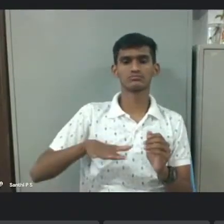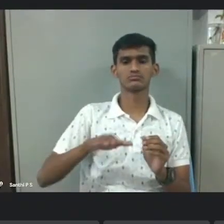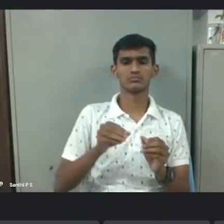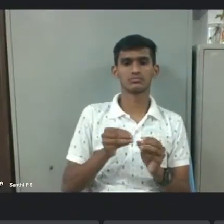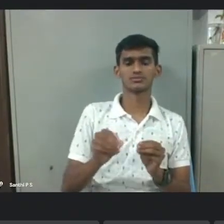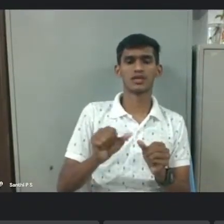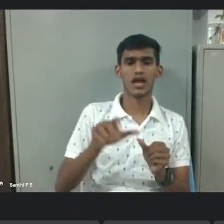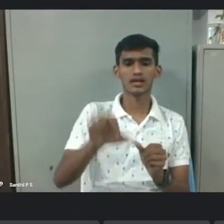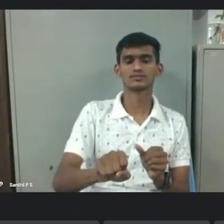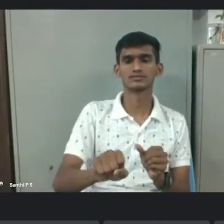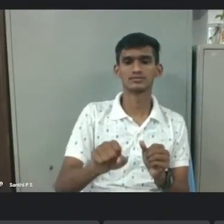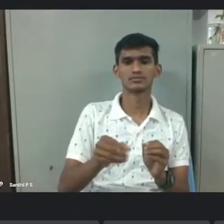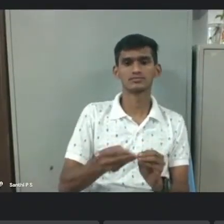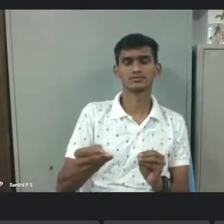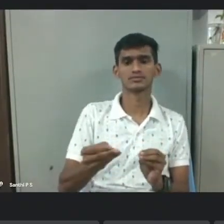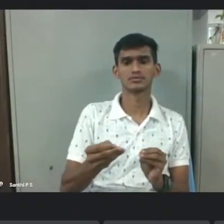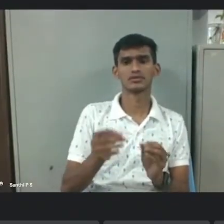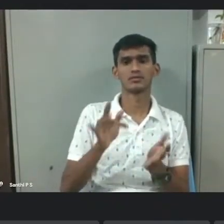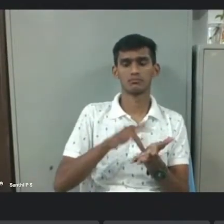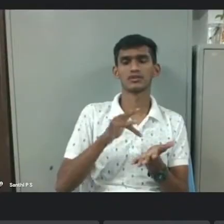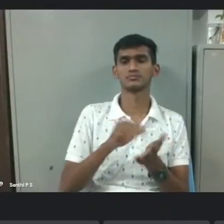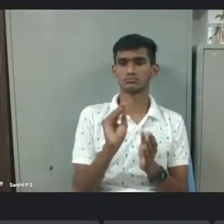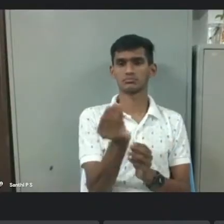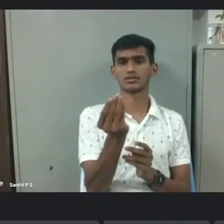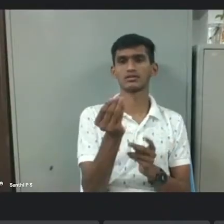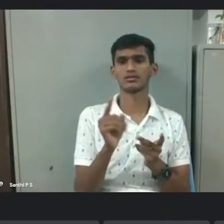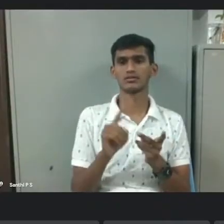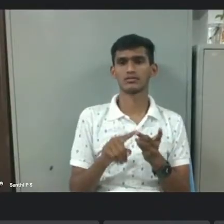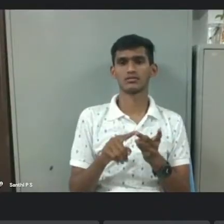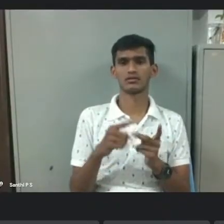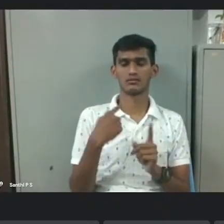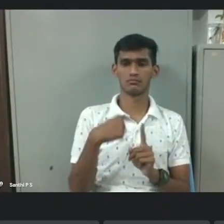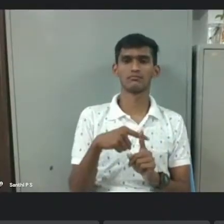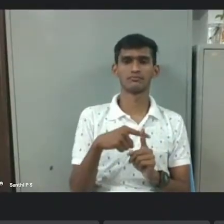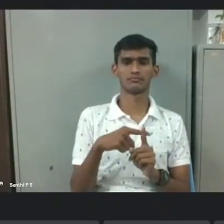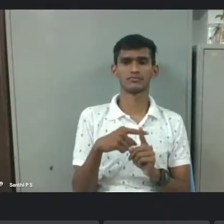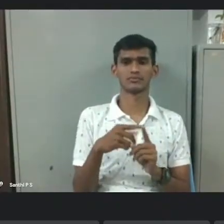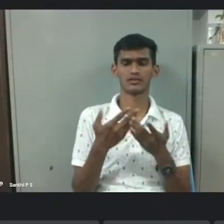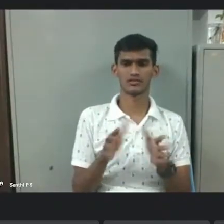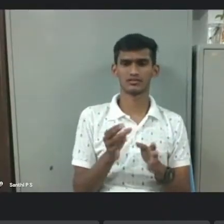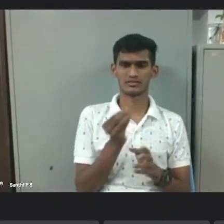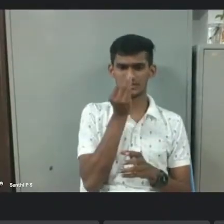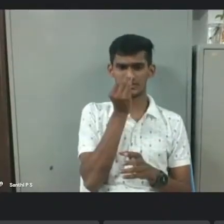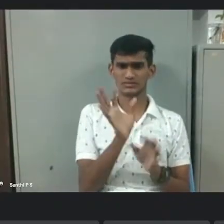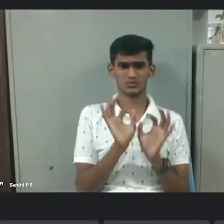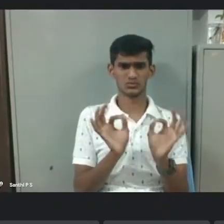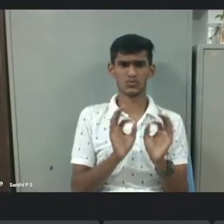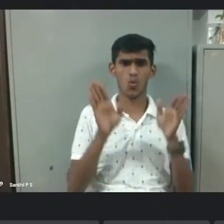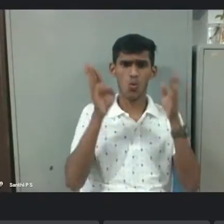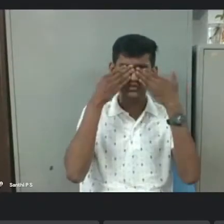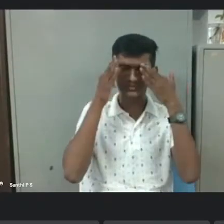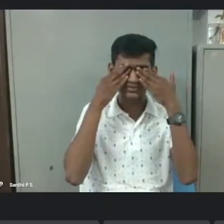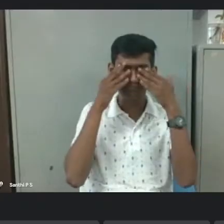സ്ഥലത്തേക്ക് എത്തുകയാണെങ്കിലാണ് കൂടുതൽ നല്ലത്. അതുപോലെ തന്നെ ഇത് എളുപ്പമല്ല. ഒരു ഓട്ടിസം സ്പെക്ട്രം ഡിസോർഡർ